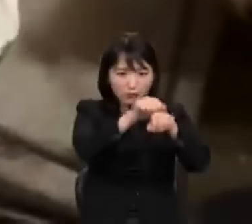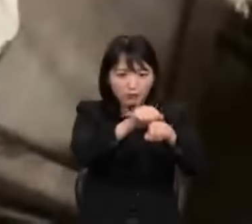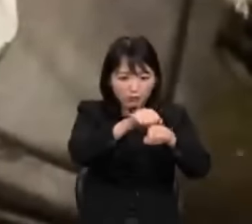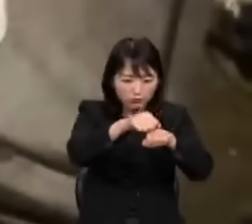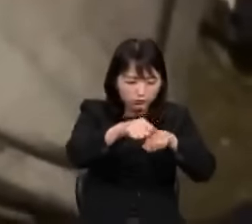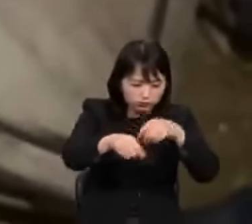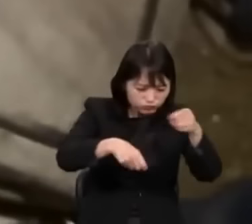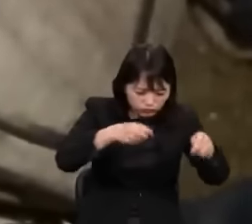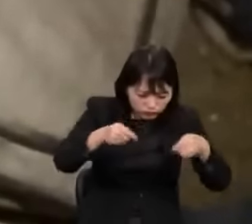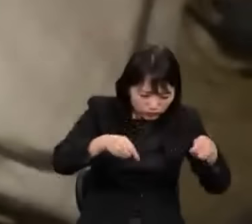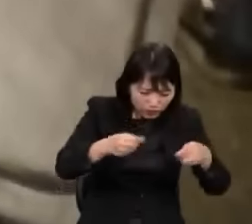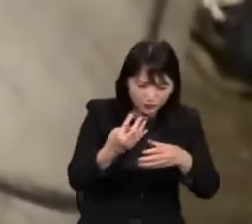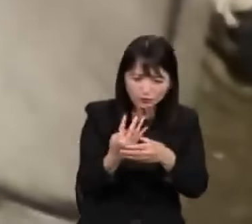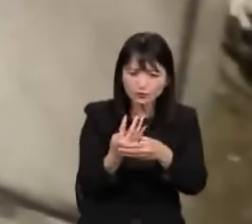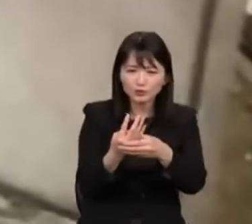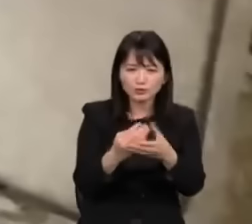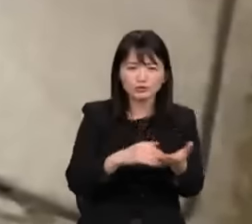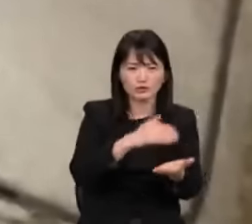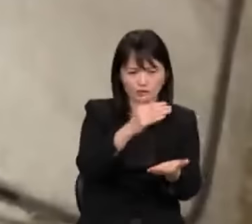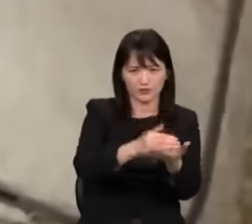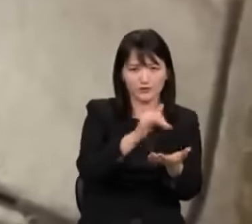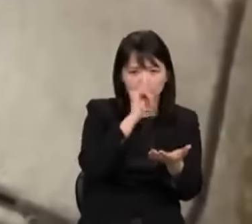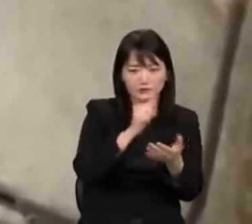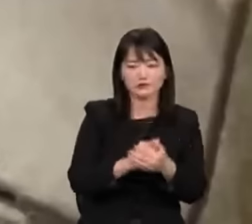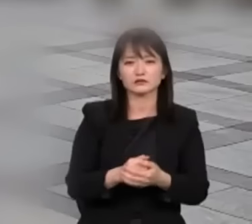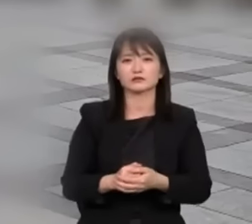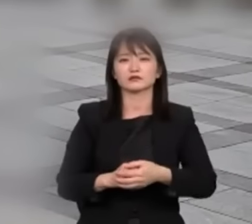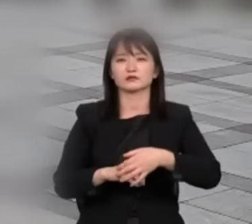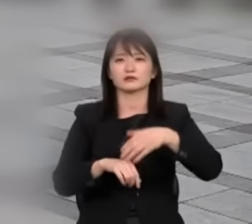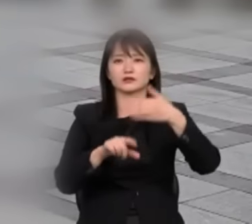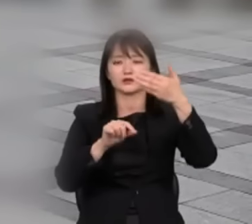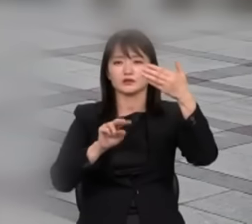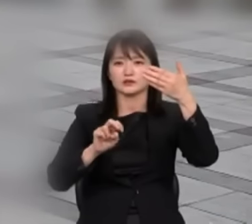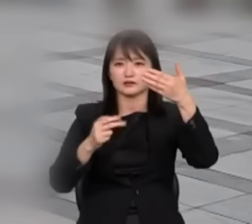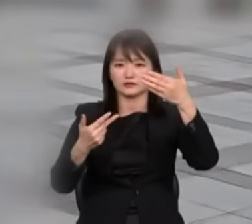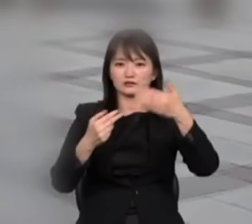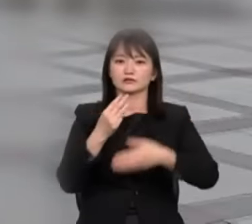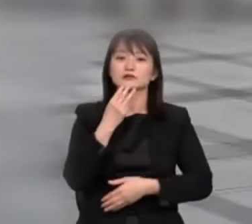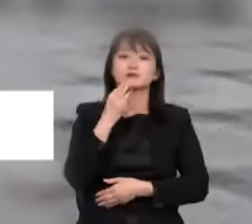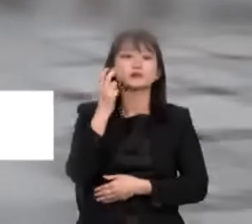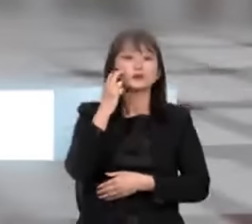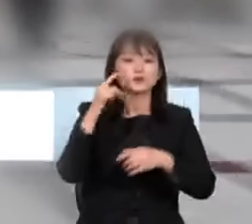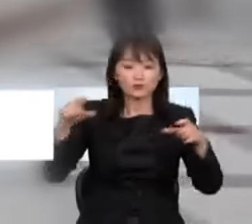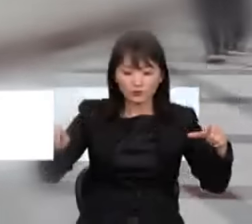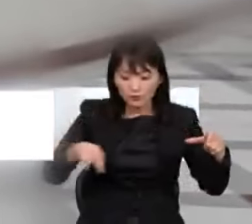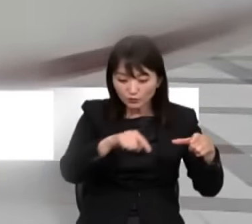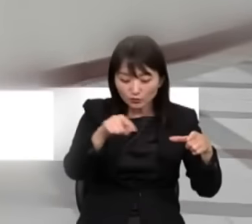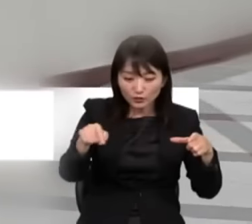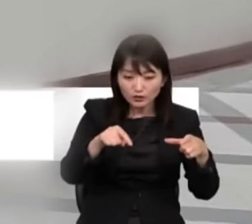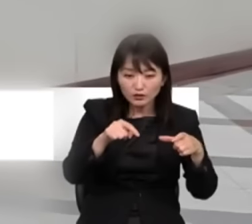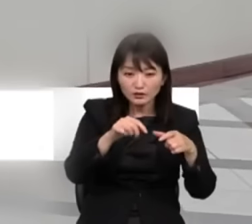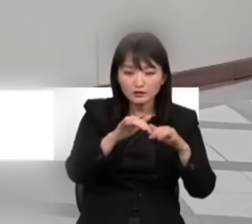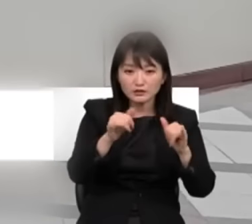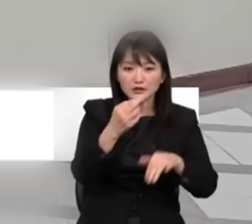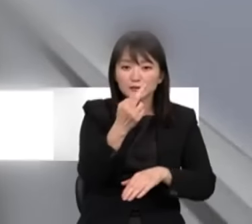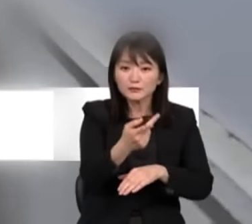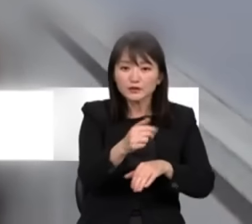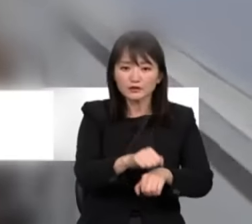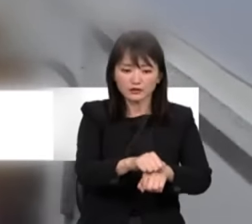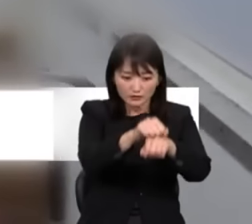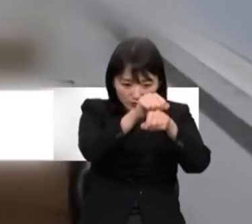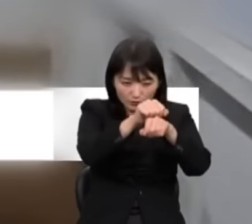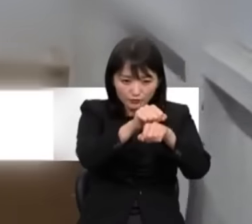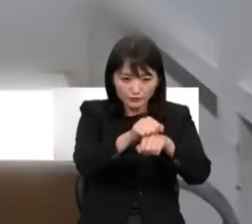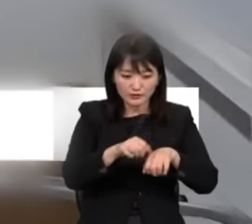안에는 돈뭉치가 들어 있습니다 지난달 27일 서울송파구 한 인임 캐리어 개로